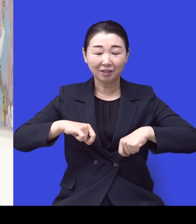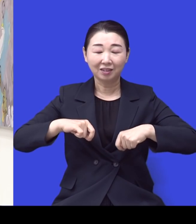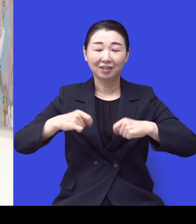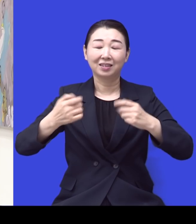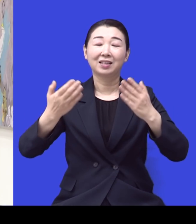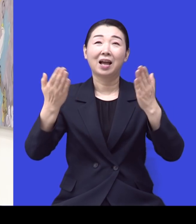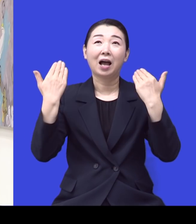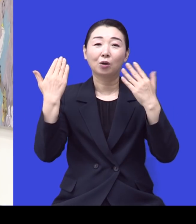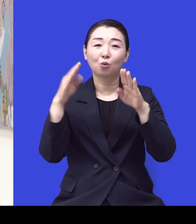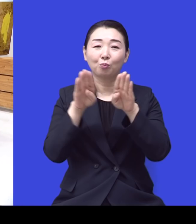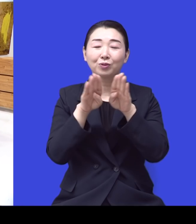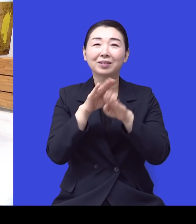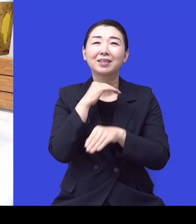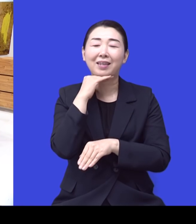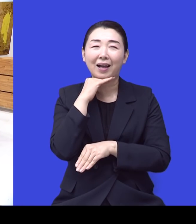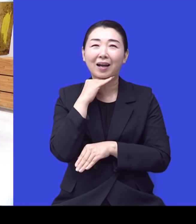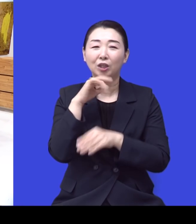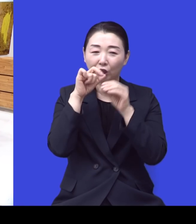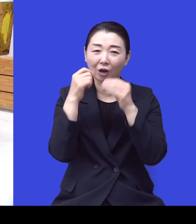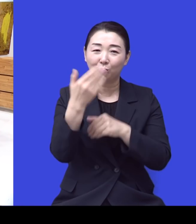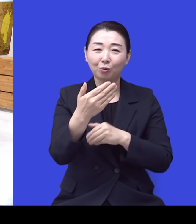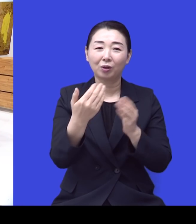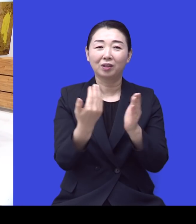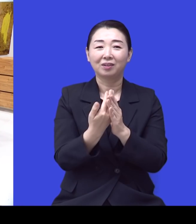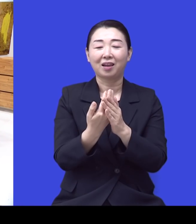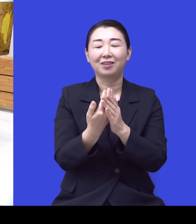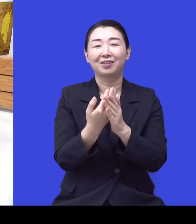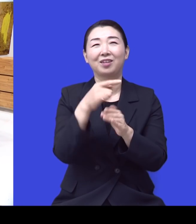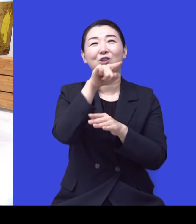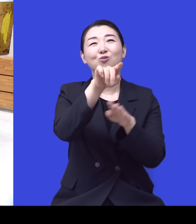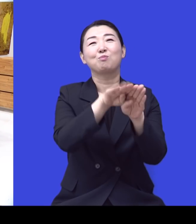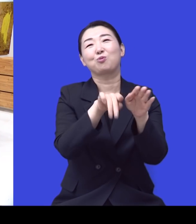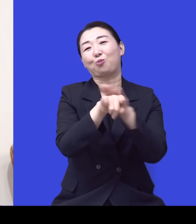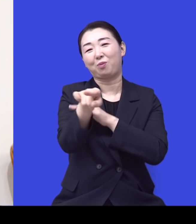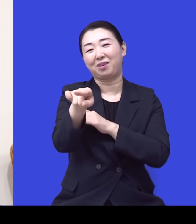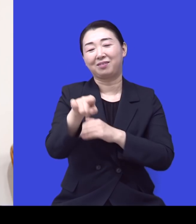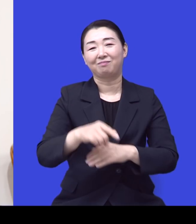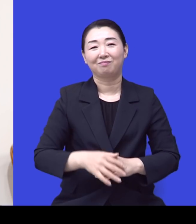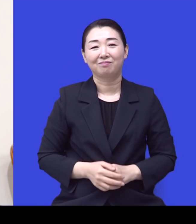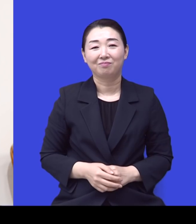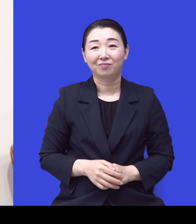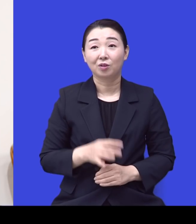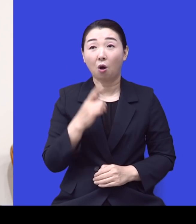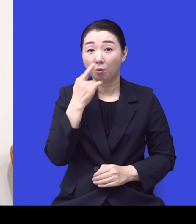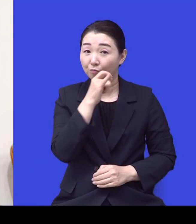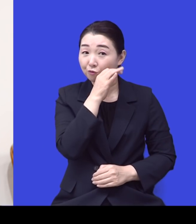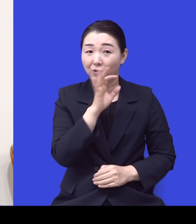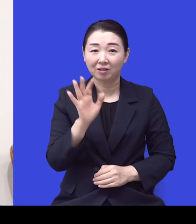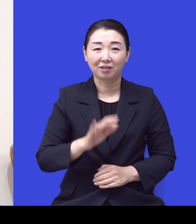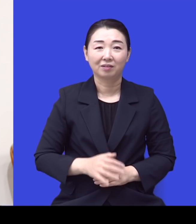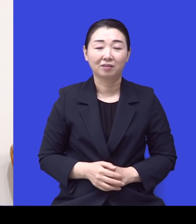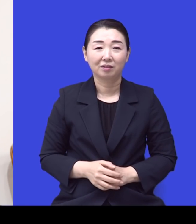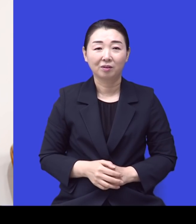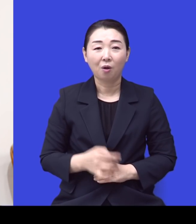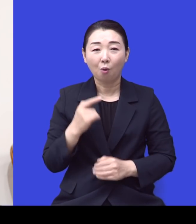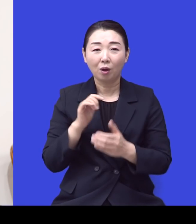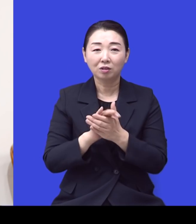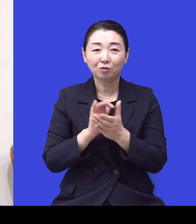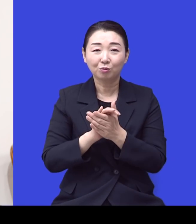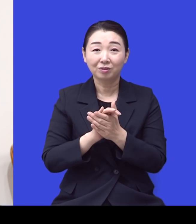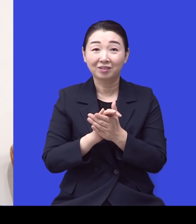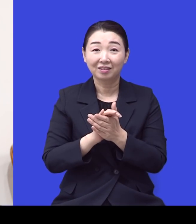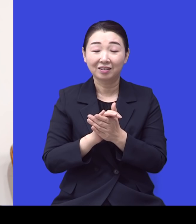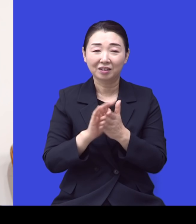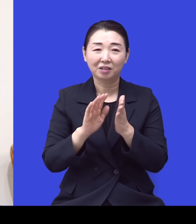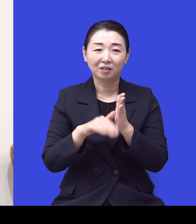기다렸다가 예. 야구르트 주려고 그래서 저는 뒷문으로 도망가고 아. 그런데 그 어머니 부끄러워하지 않으셨어요. 예. 그 친구들이 다 그 당시